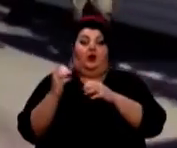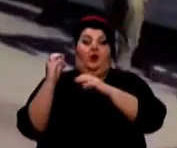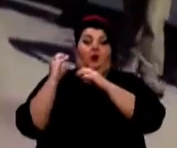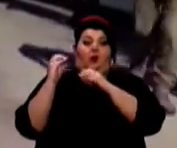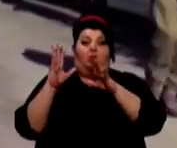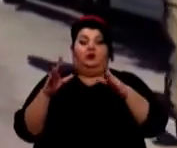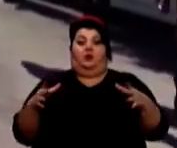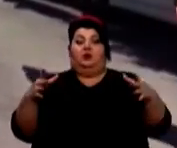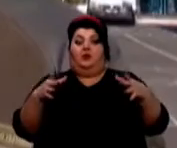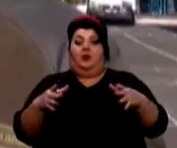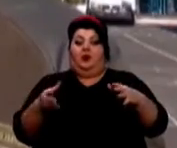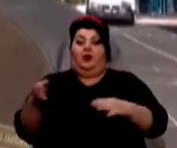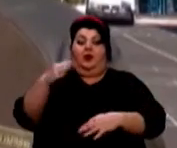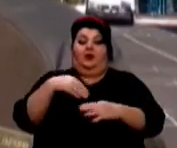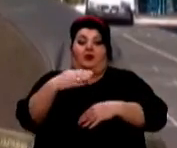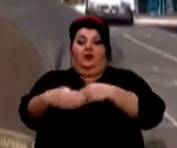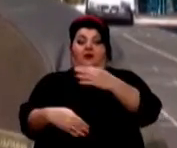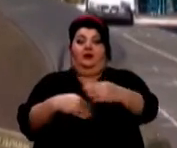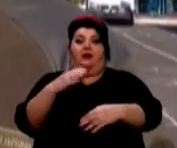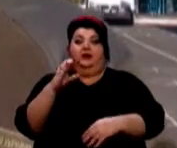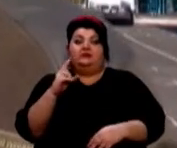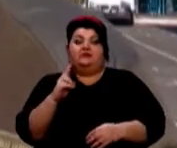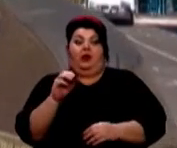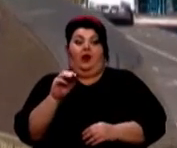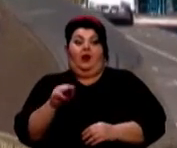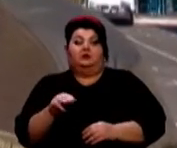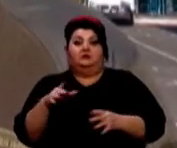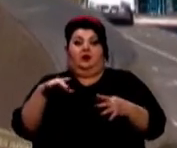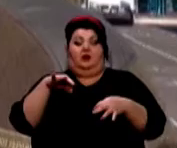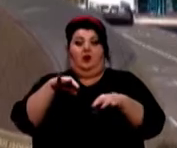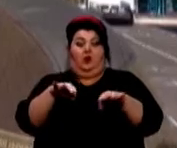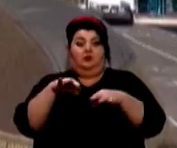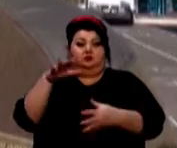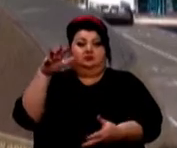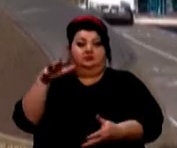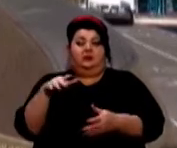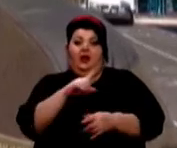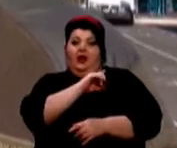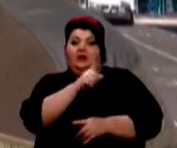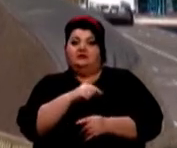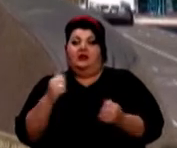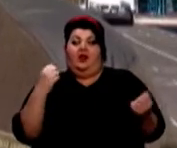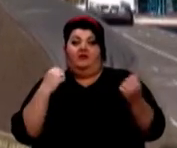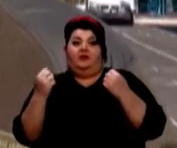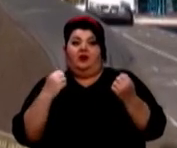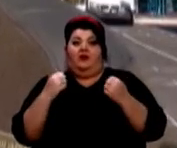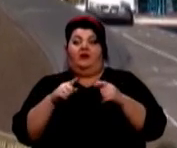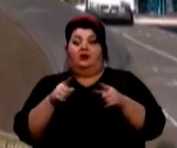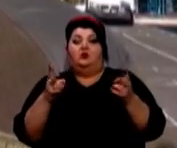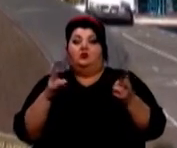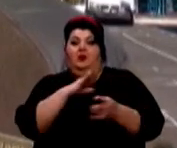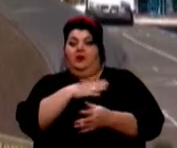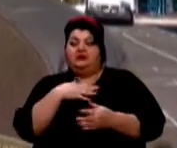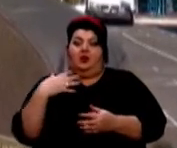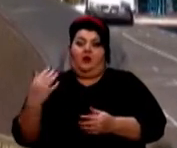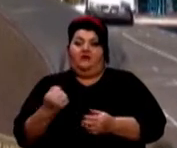скат, перекантовувати. Це дуже складно. Не кожен військовослужбовець може це пройти. От силова вправа – це, ну, це дужка. Тут треба силу волі велику